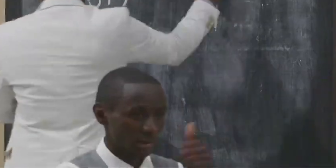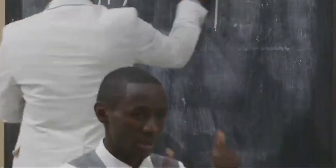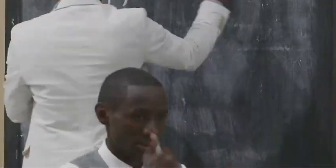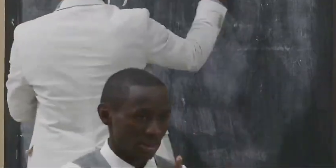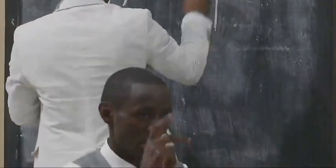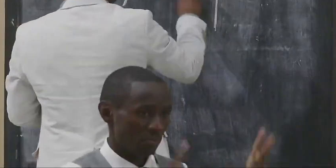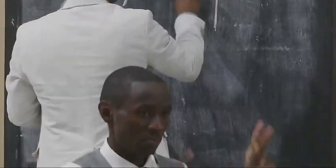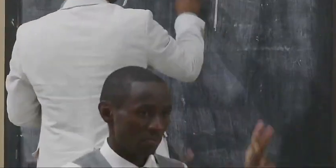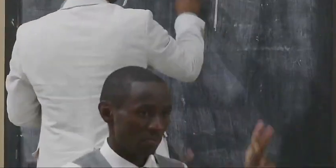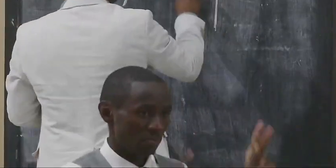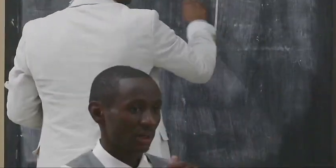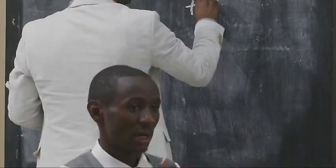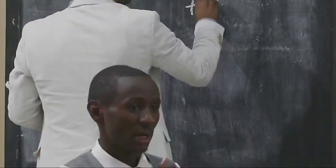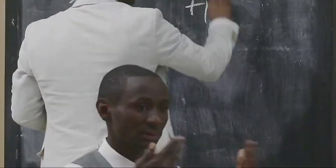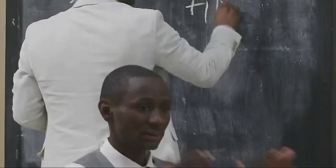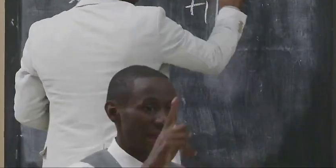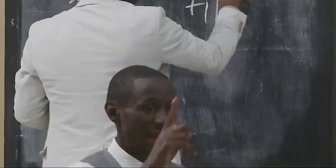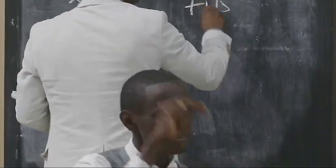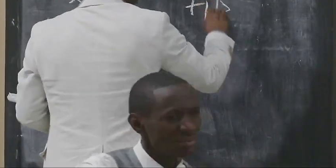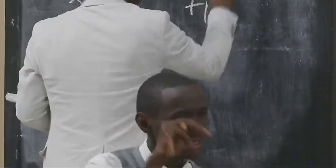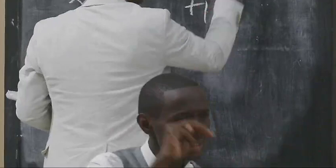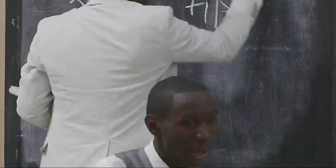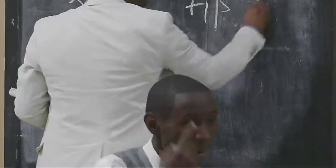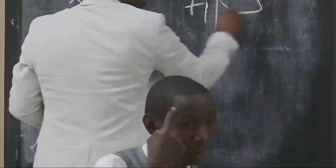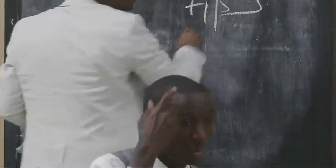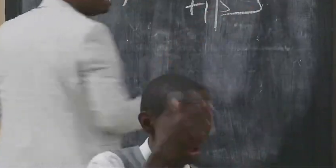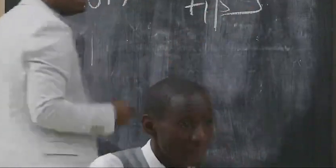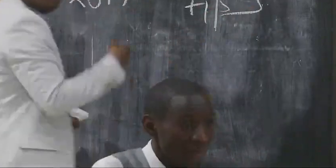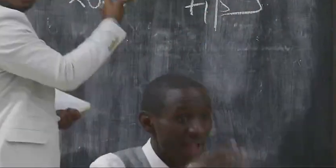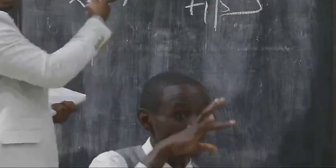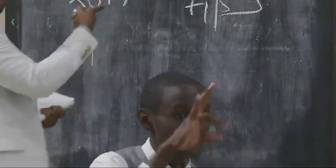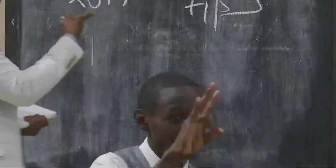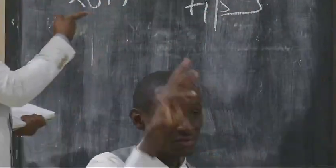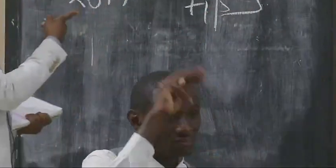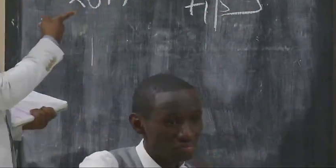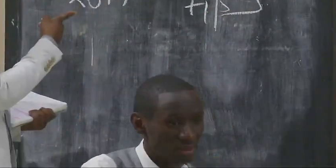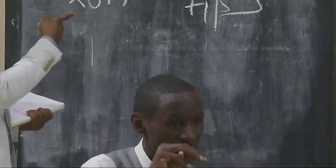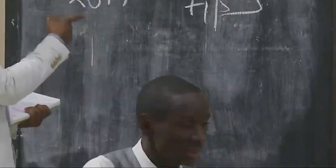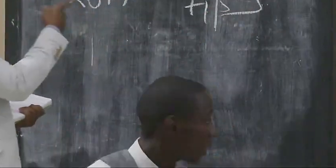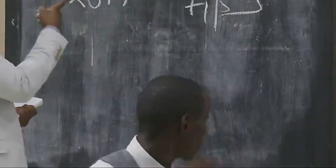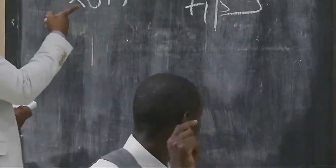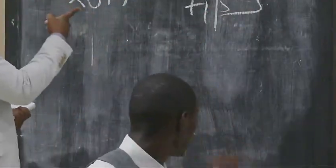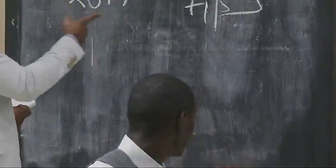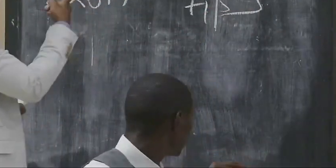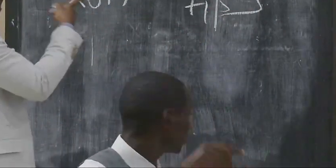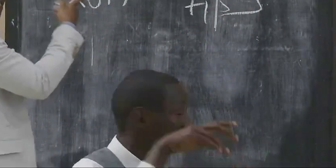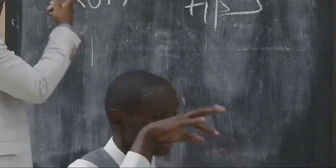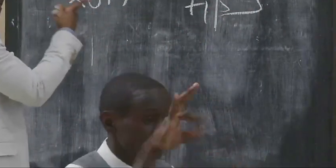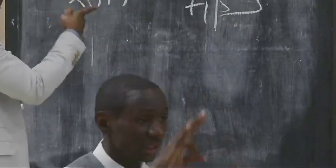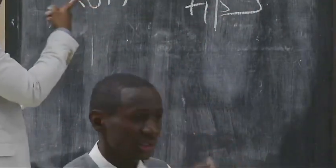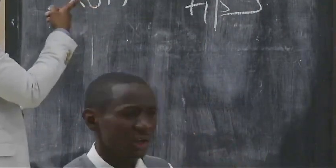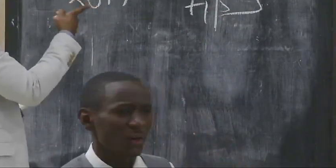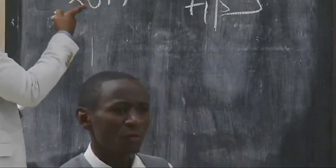mwaka 2017 batu bakatoka kwa ile miliardi moja bakakuwa ku miliardi saba na nusu.